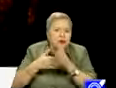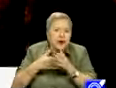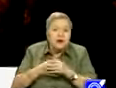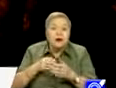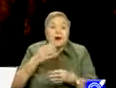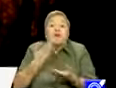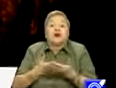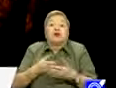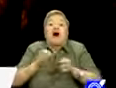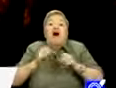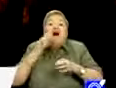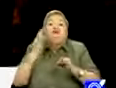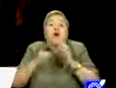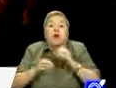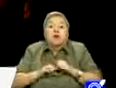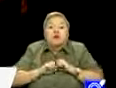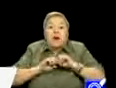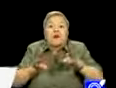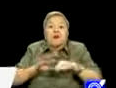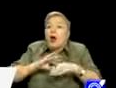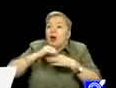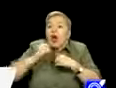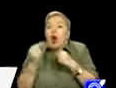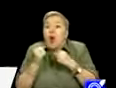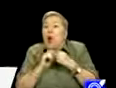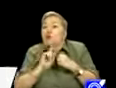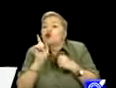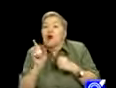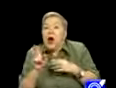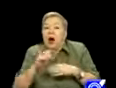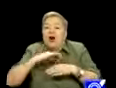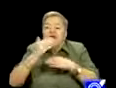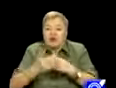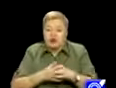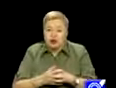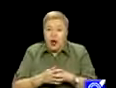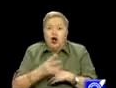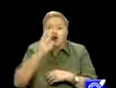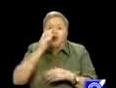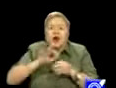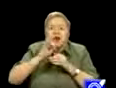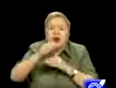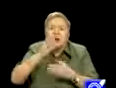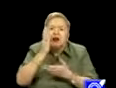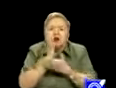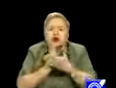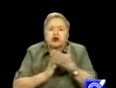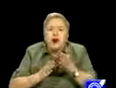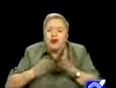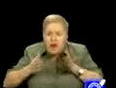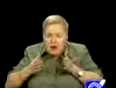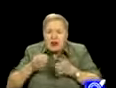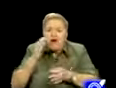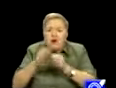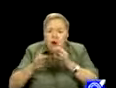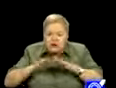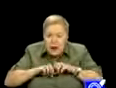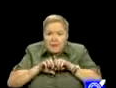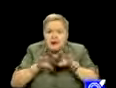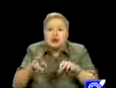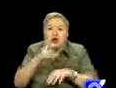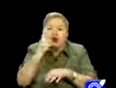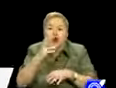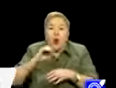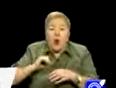spre comuna vecina a fost o linie de foc de peste doi kilometri și jumătate care sunt in fraza două